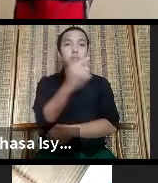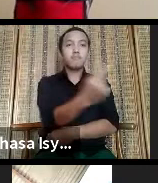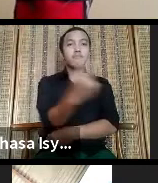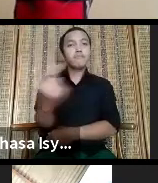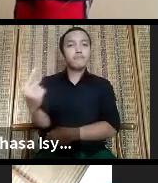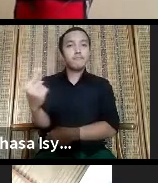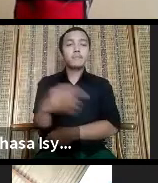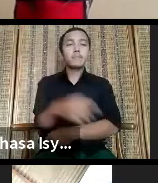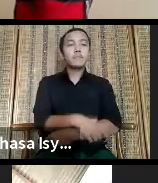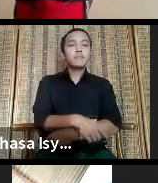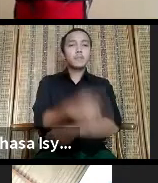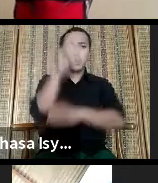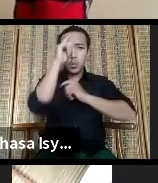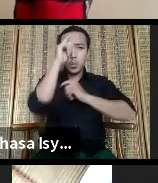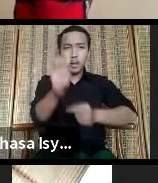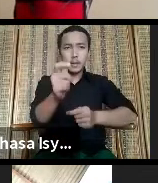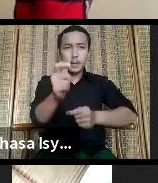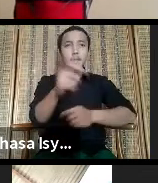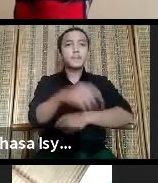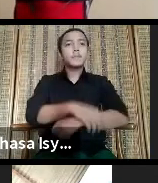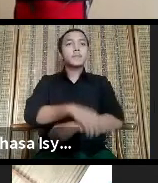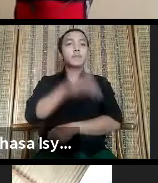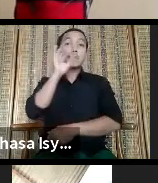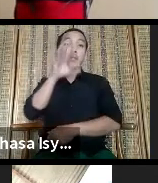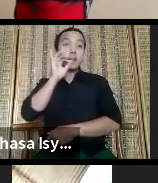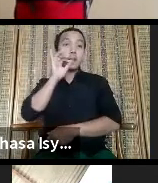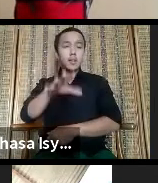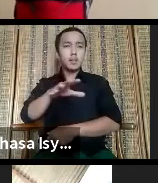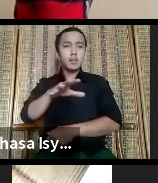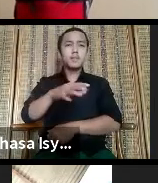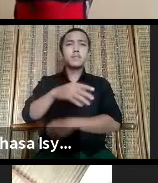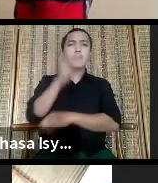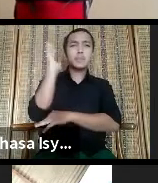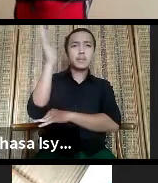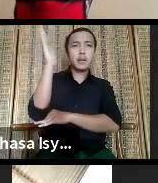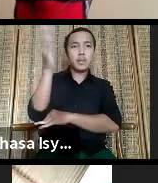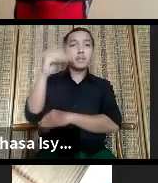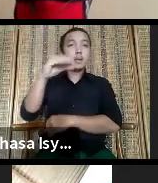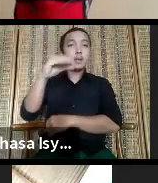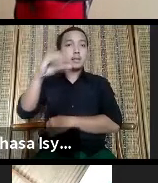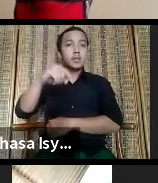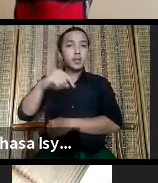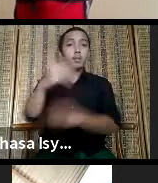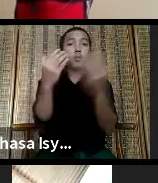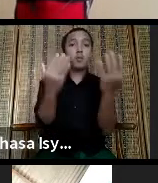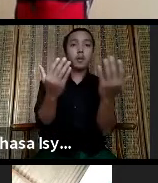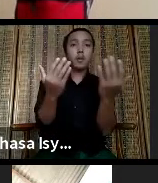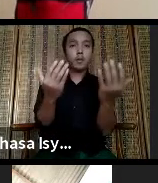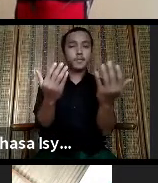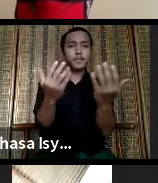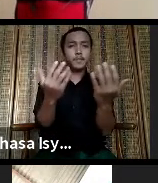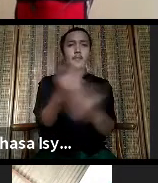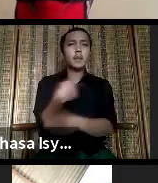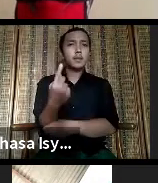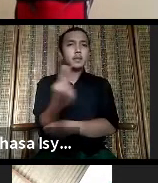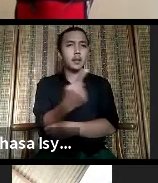hormati para pembicara pada seminar pagi ini, mudah-mudahan kita selalu panjatkan doa